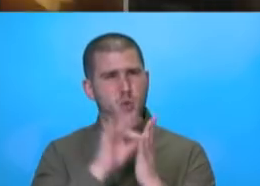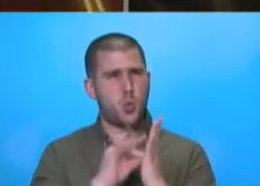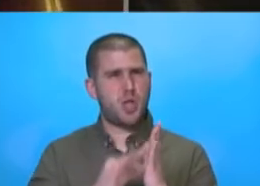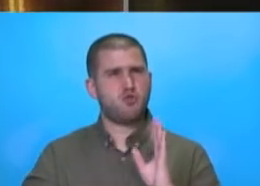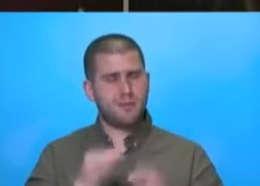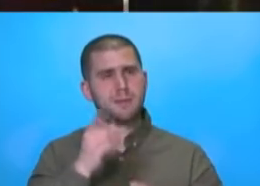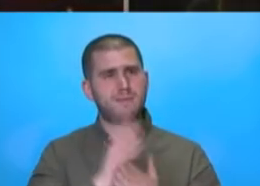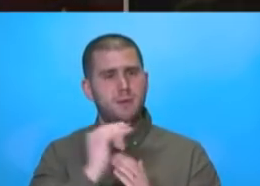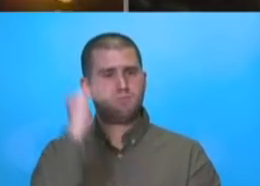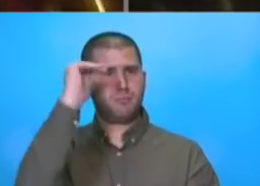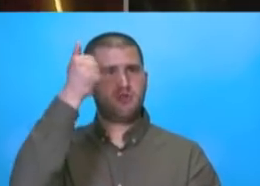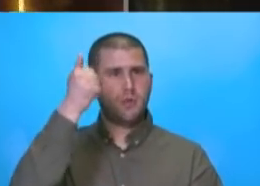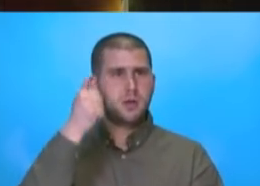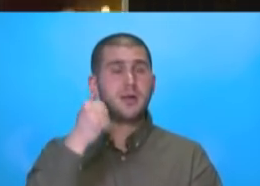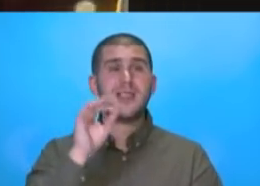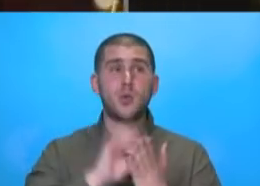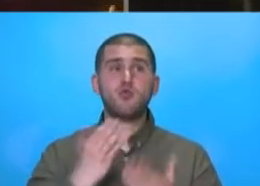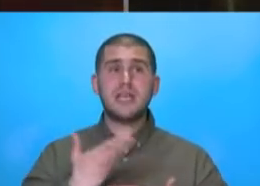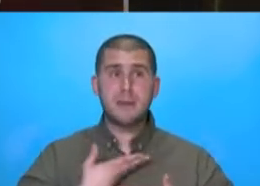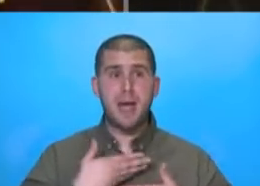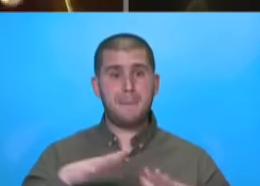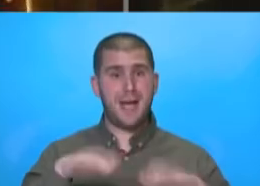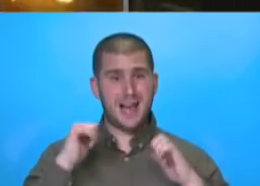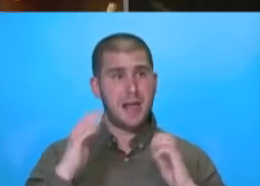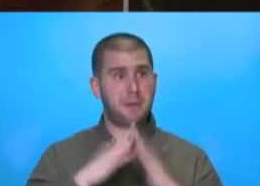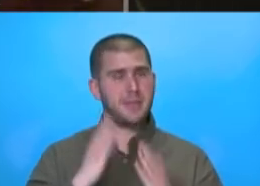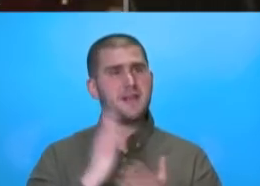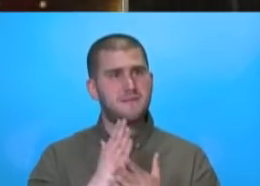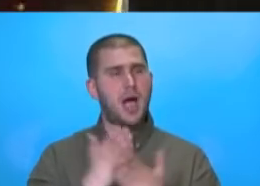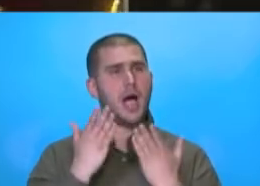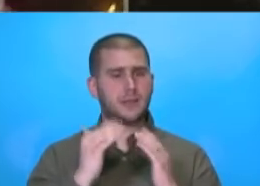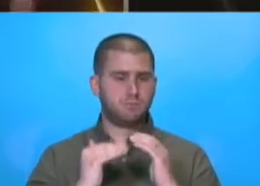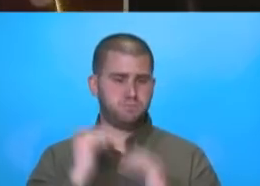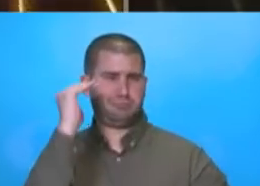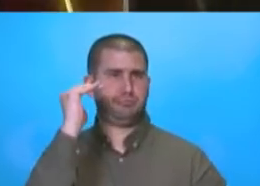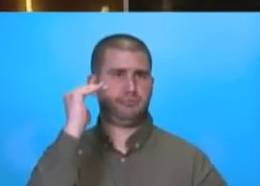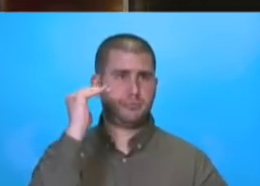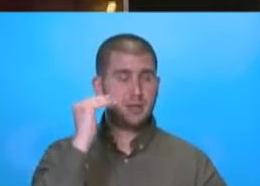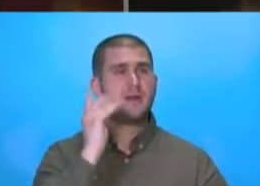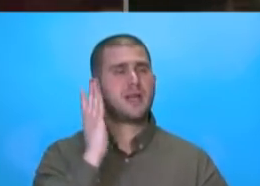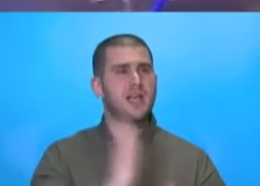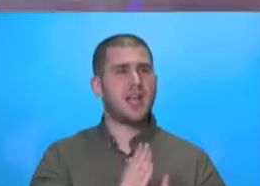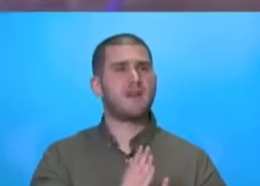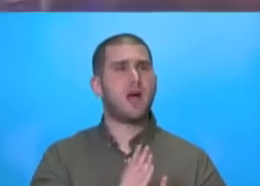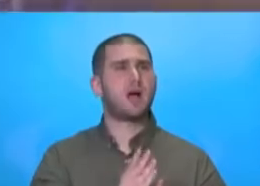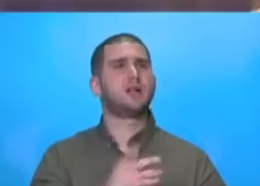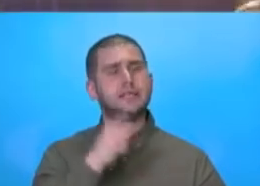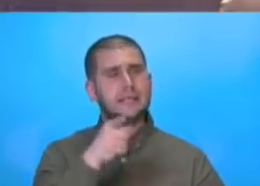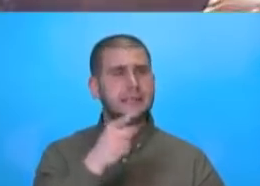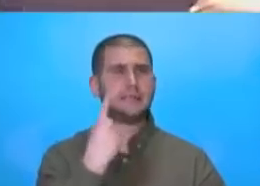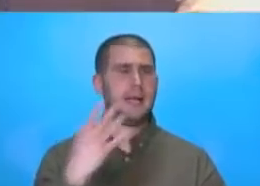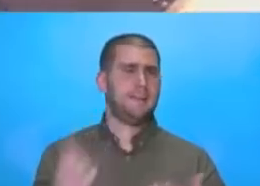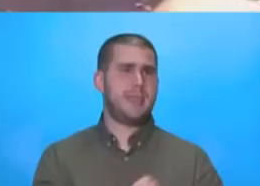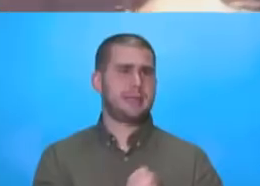התמקמה ראשונה. הניקוד שקיבלה מהקהל בבית כבר זיהה לה להגדיל את הפער, וקבע באופן מוחלט שהיא